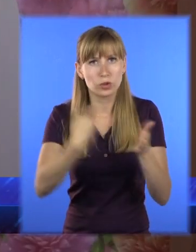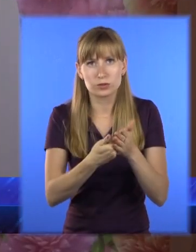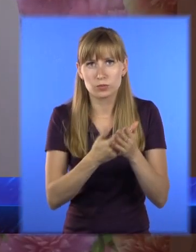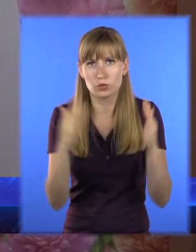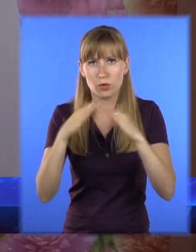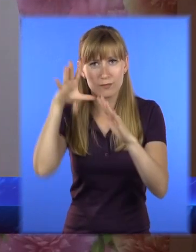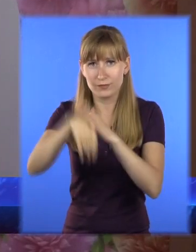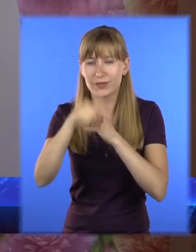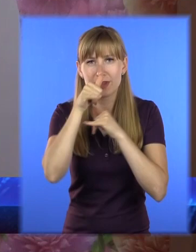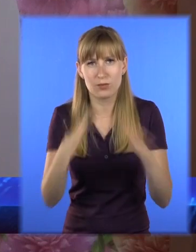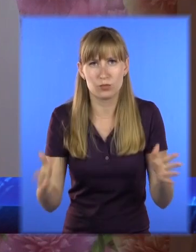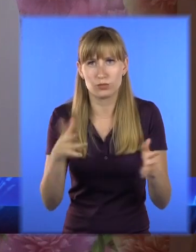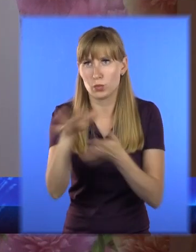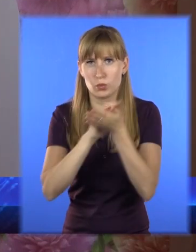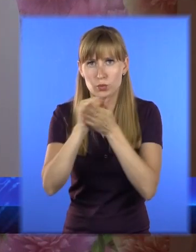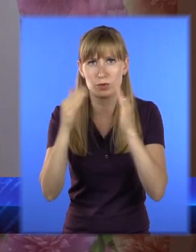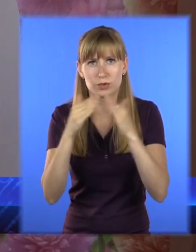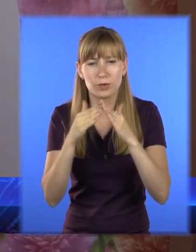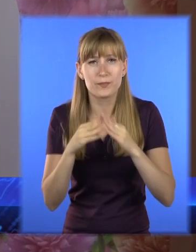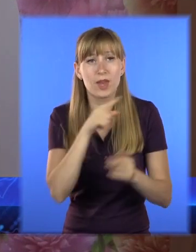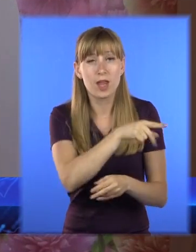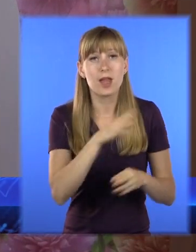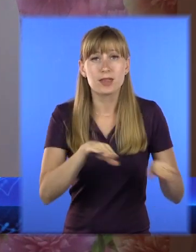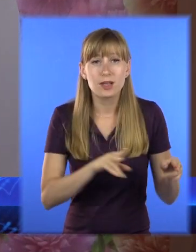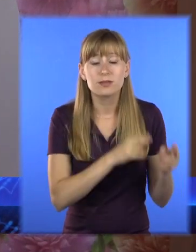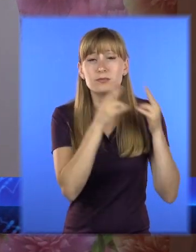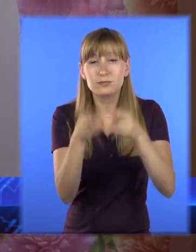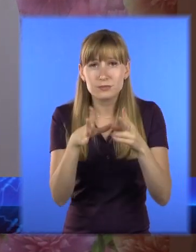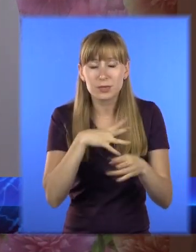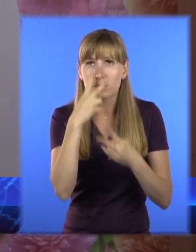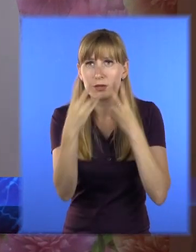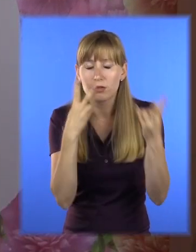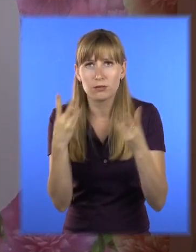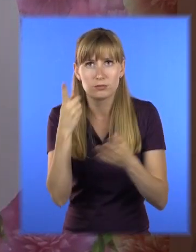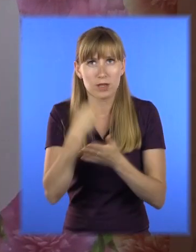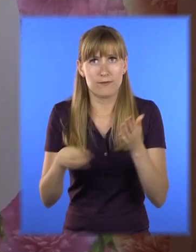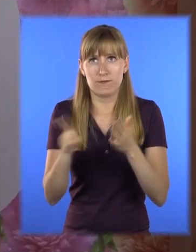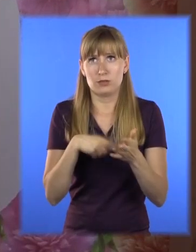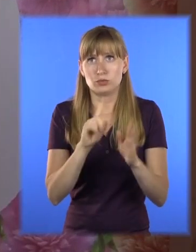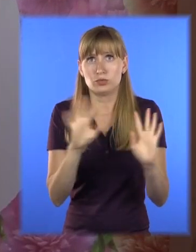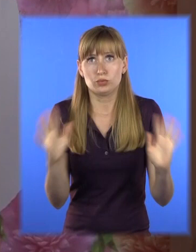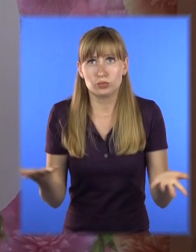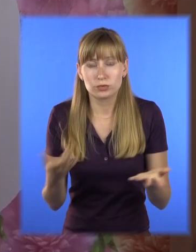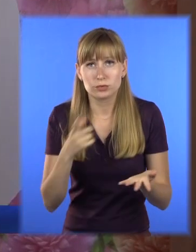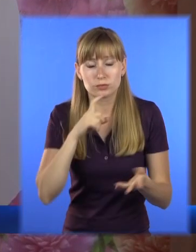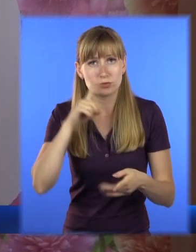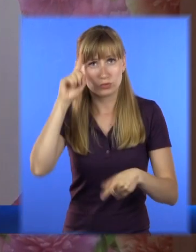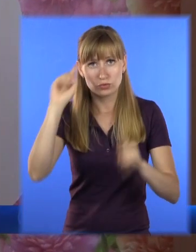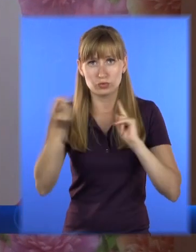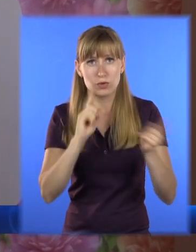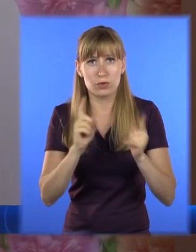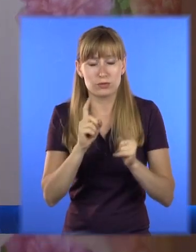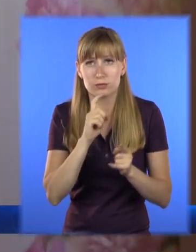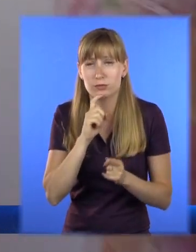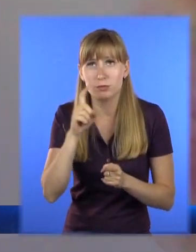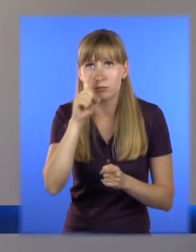вони приїжджали, вони смотрели, вони не вірили, що тут відбувається. Вони зайшли сюди. Перед Боже, що